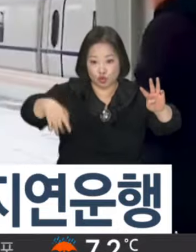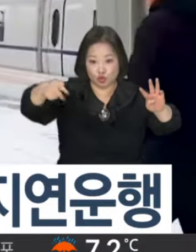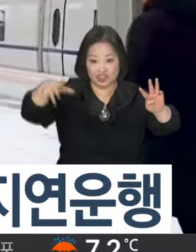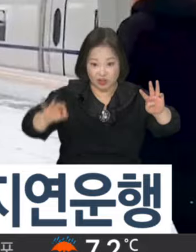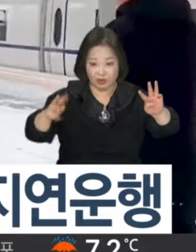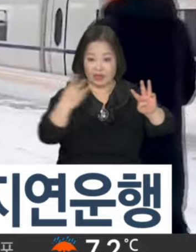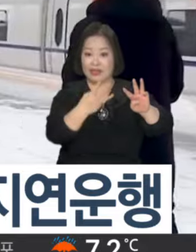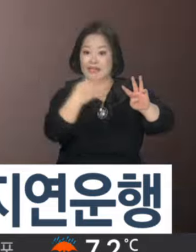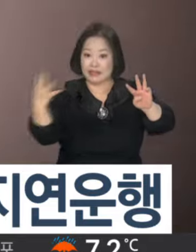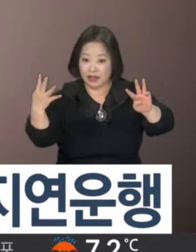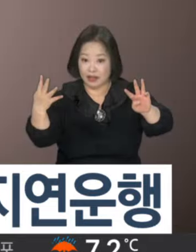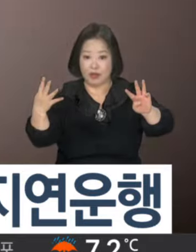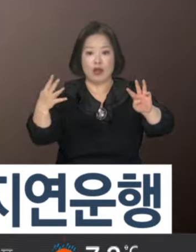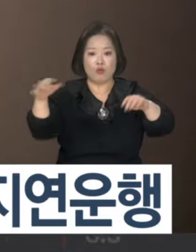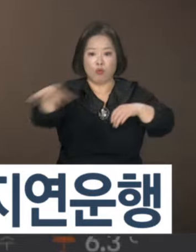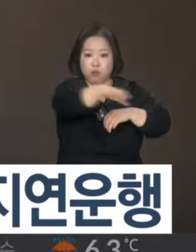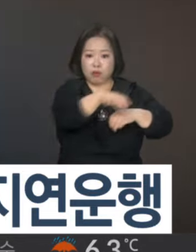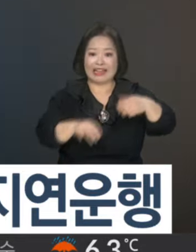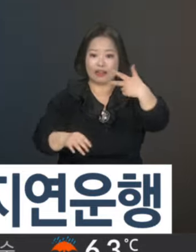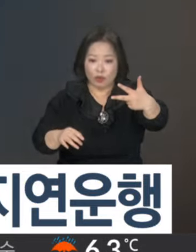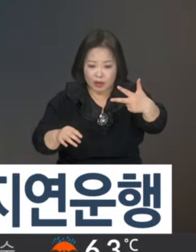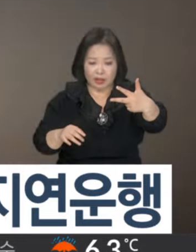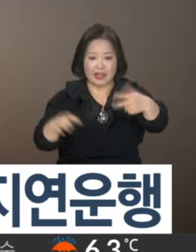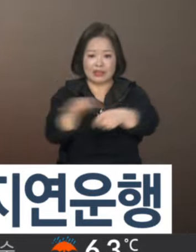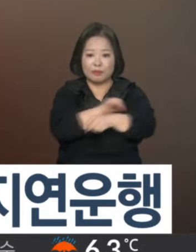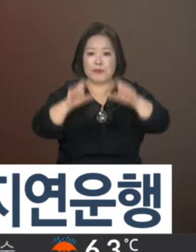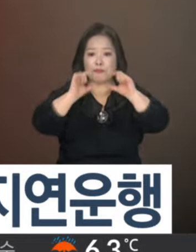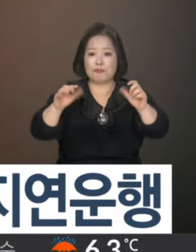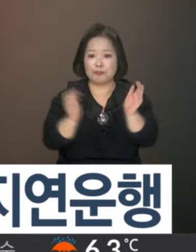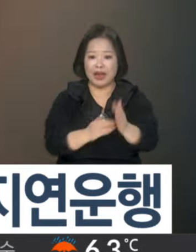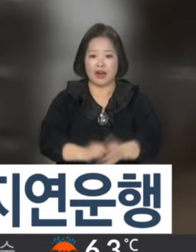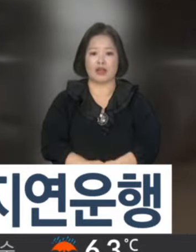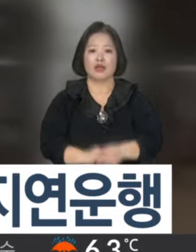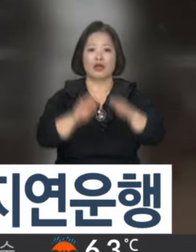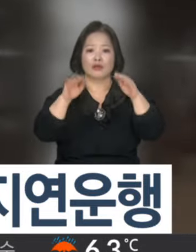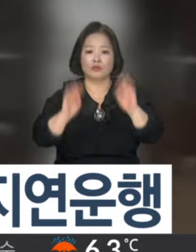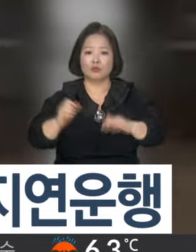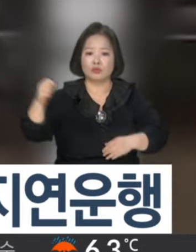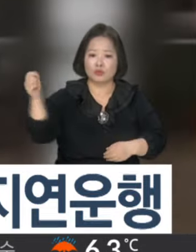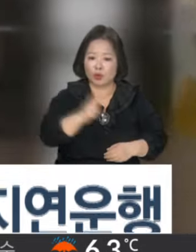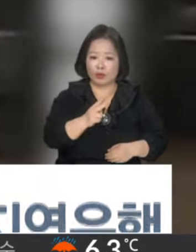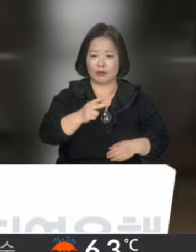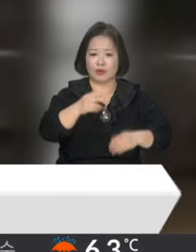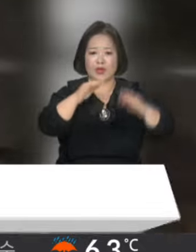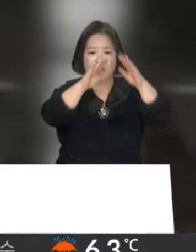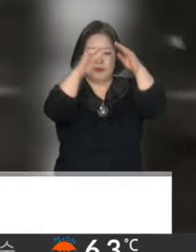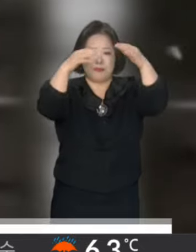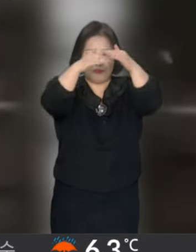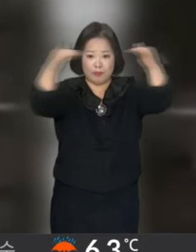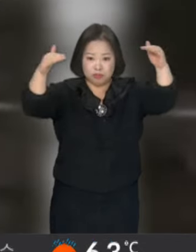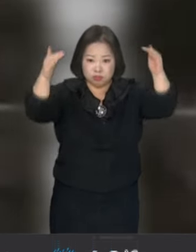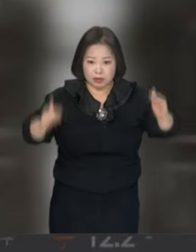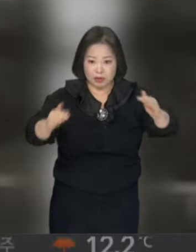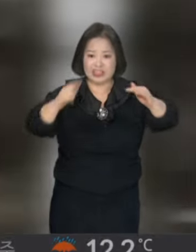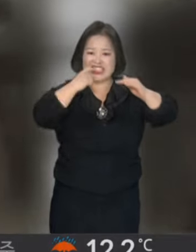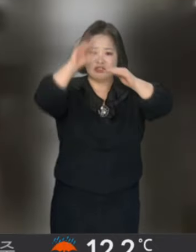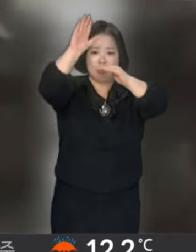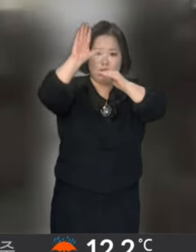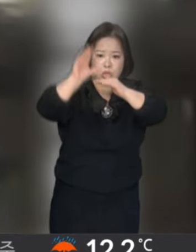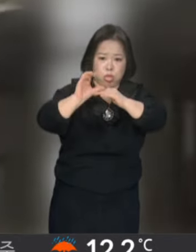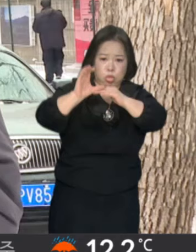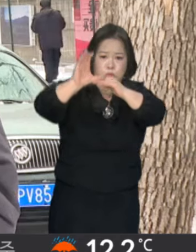지연 운행 장수의 병원에서는 눈의 무게를 이기지 못해 지붕이 무너지는 피해가